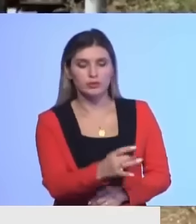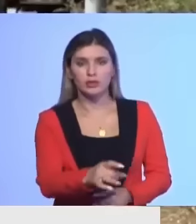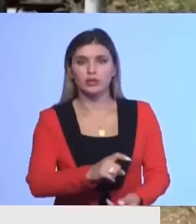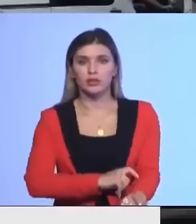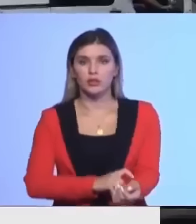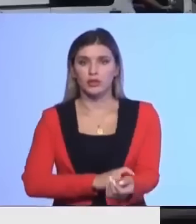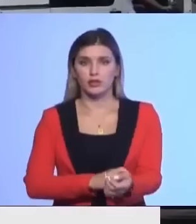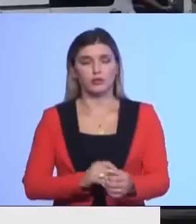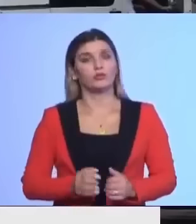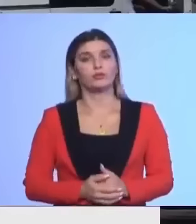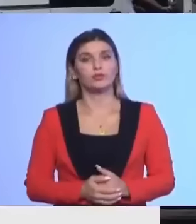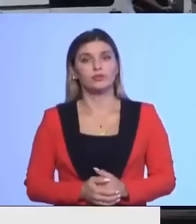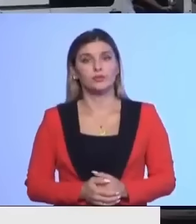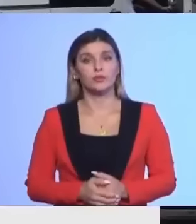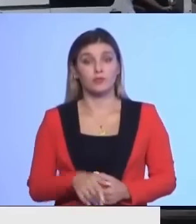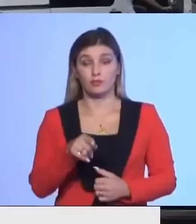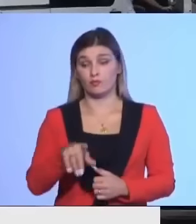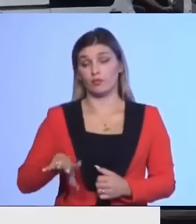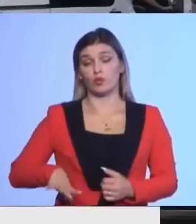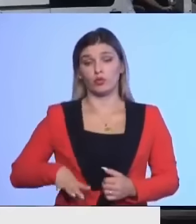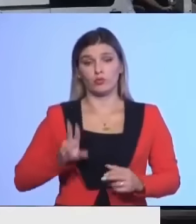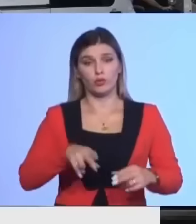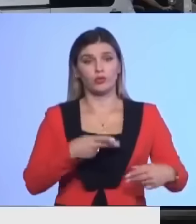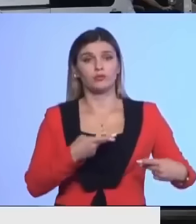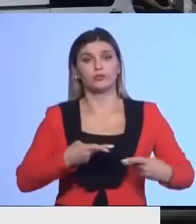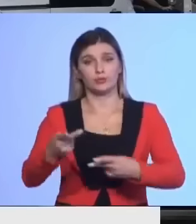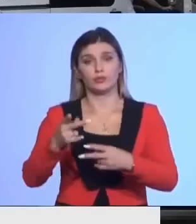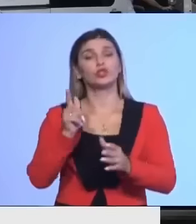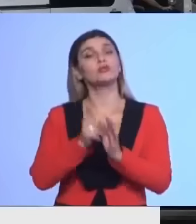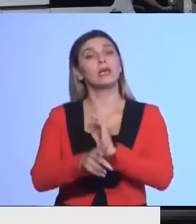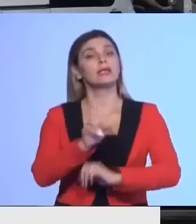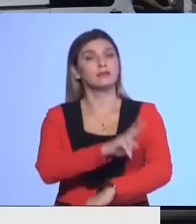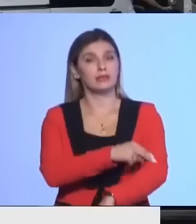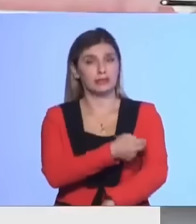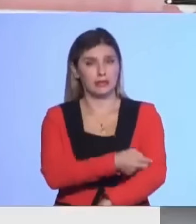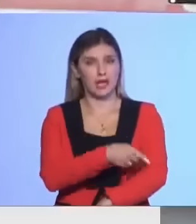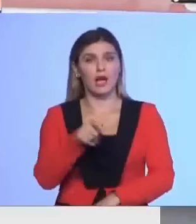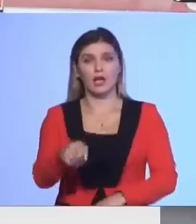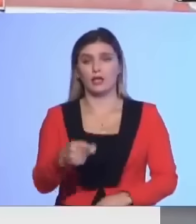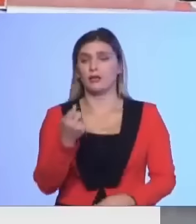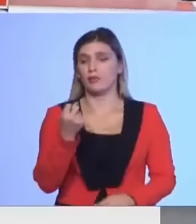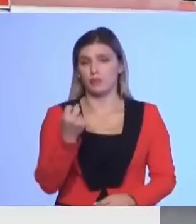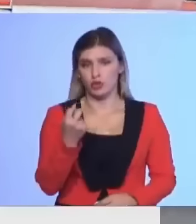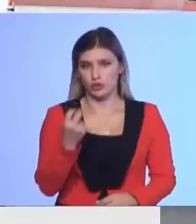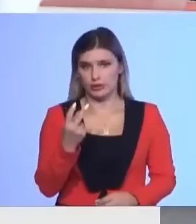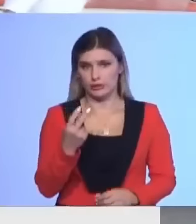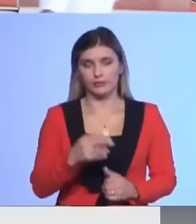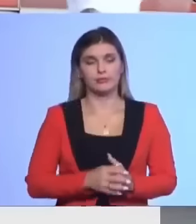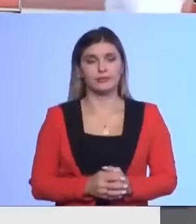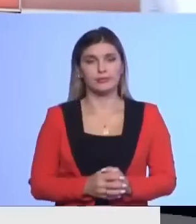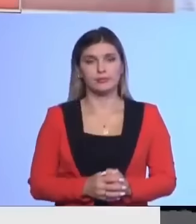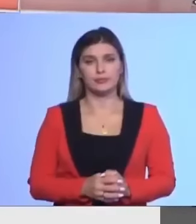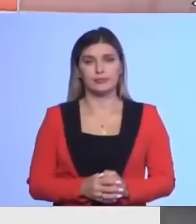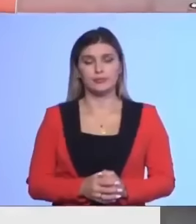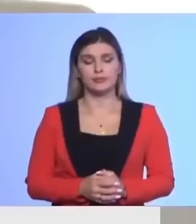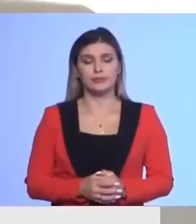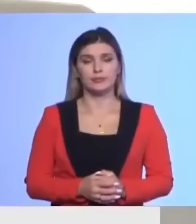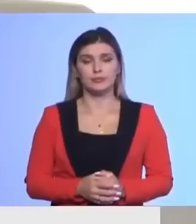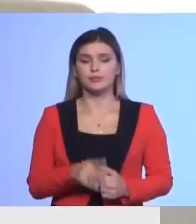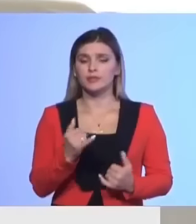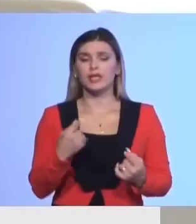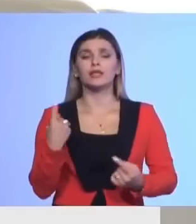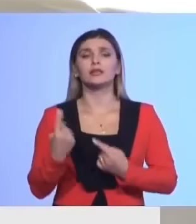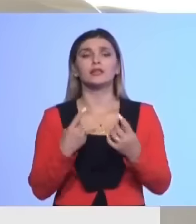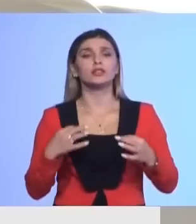viktima. E plagosura është dërguar për trajtim mjekësor në qendrën klinike universitare të Kosovës. Gjendja e